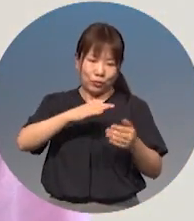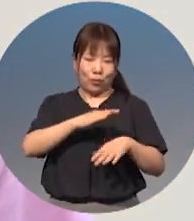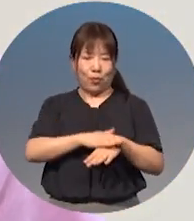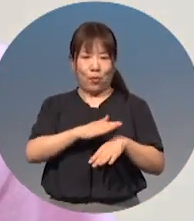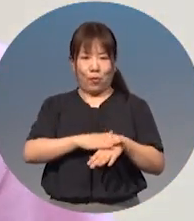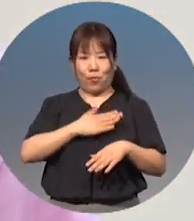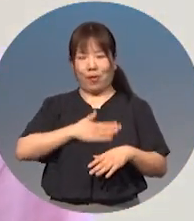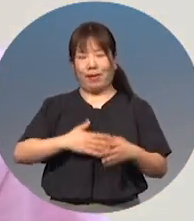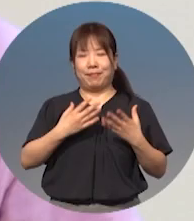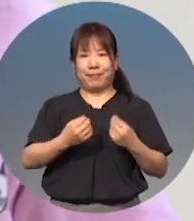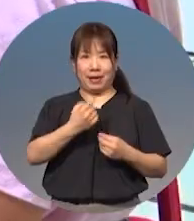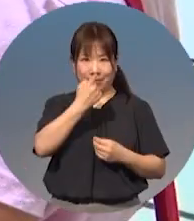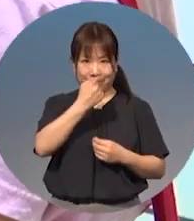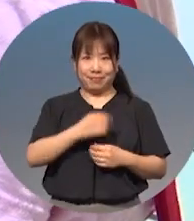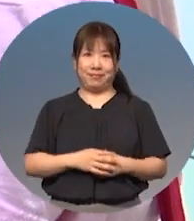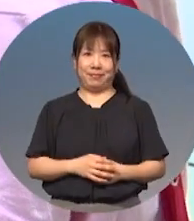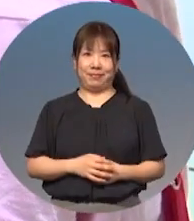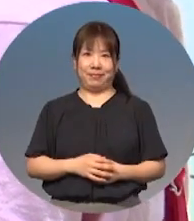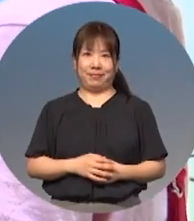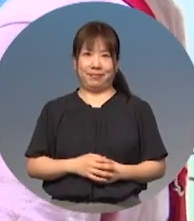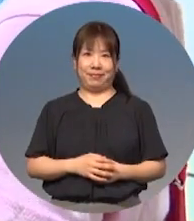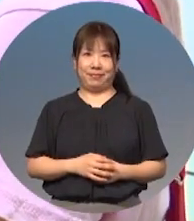ございます